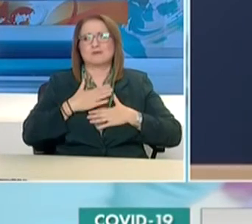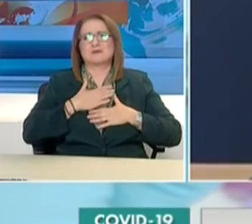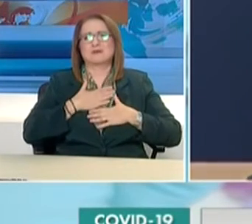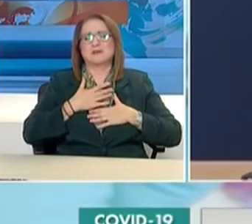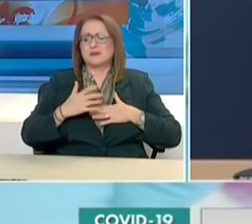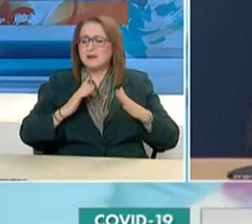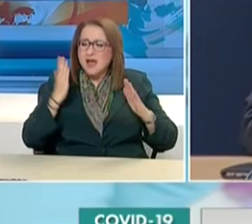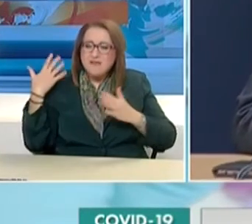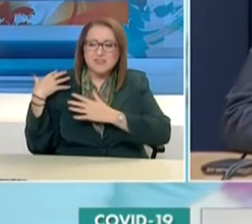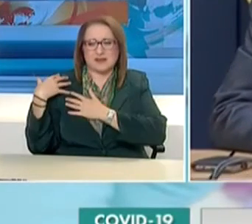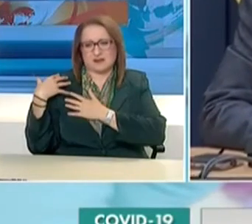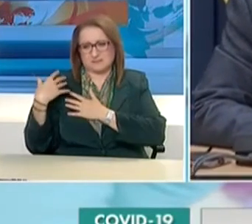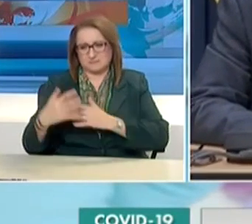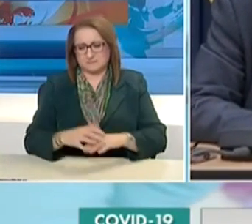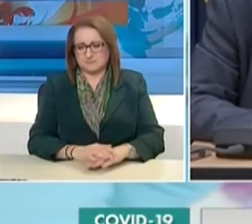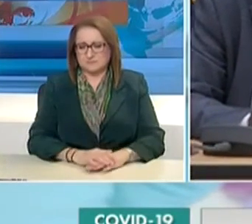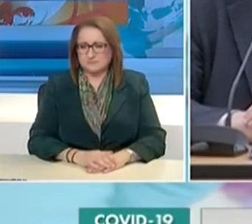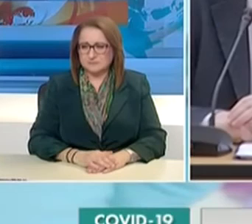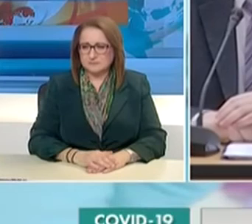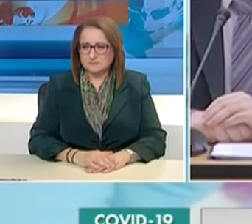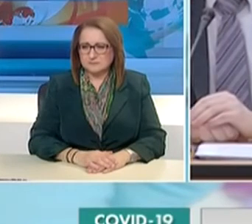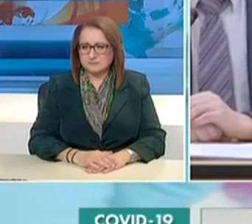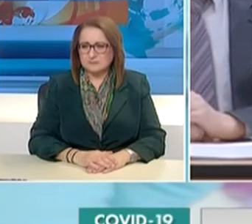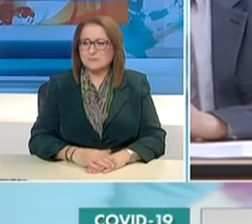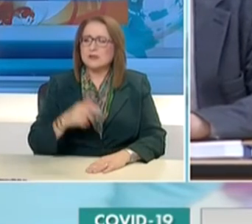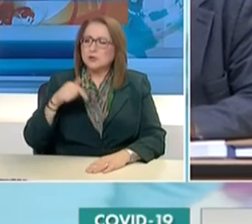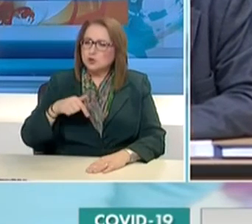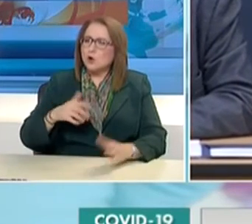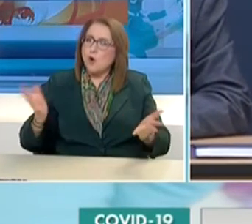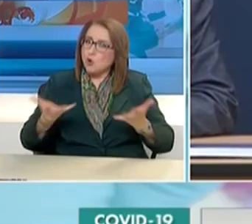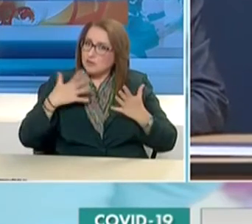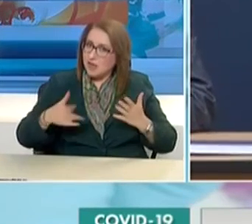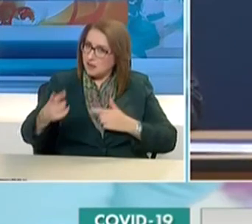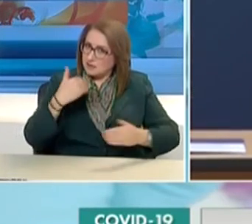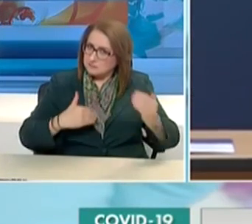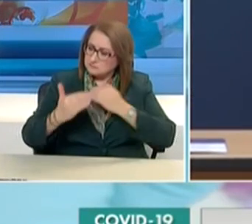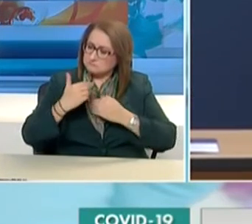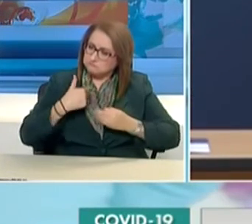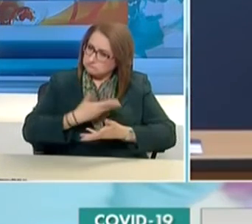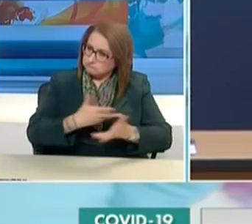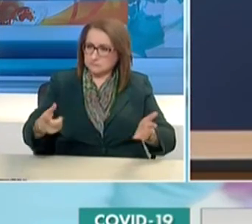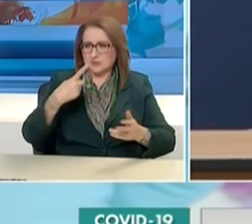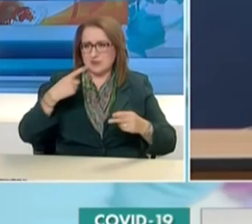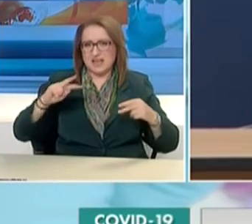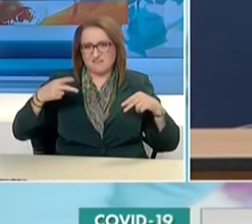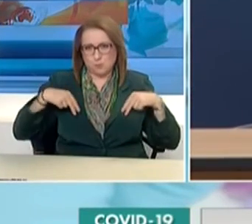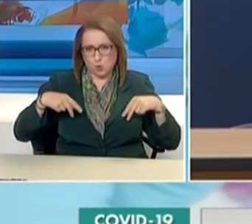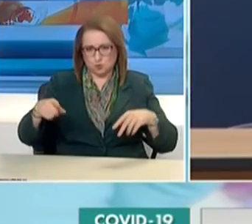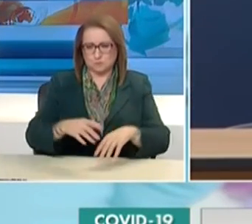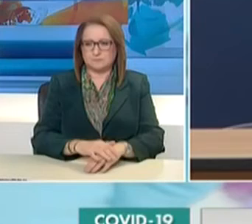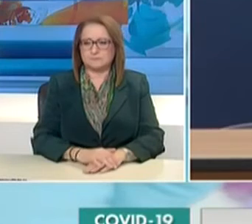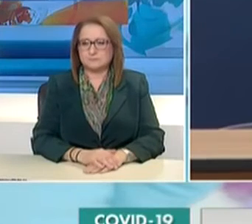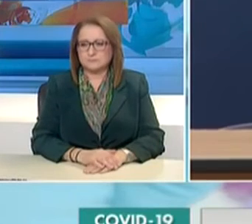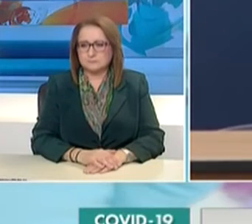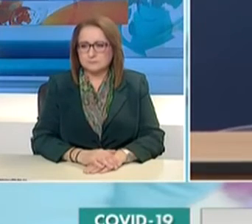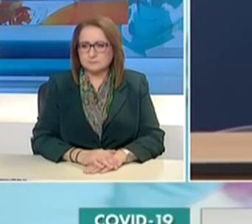εσωτερικά, χώρα είτε από άλλες χώρες. Όλα τα δεδομένα είναι στη διάθεσή σας για την ώρα. Κυρία Κομνενού. Ναι, καλησπέρα και από